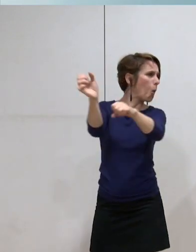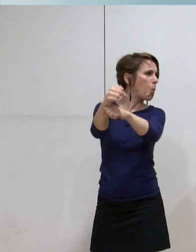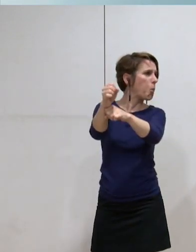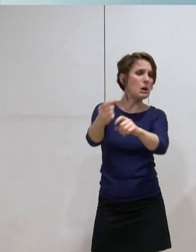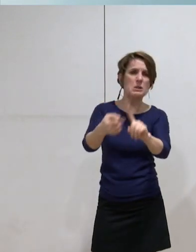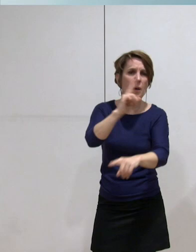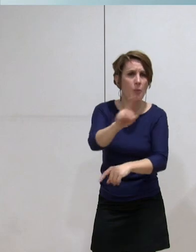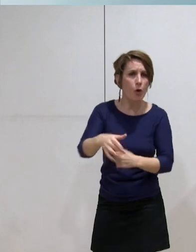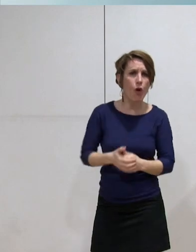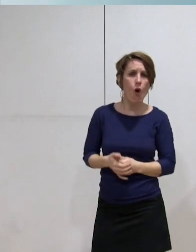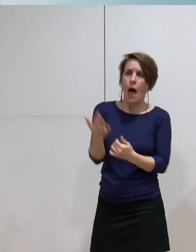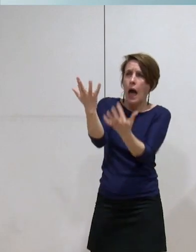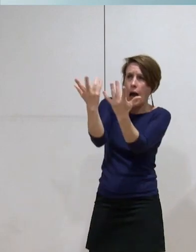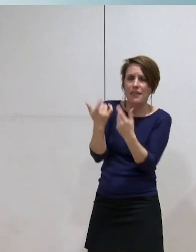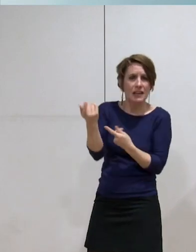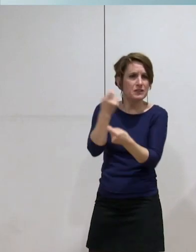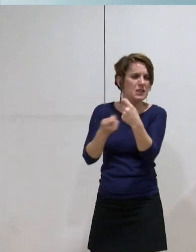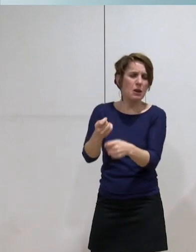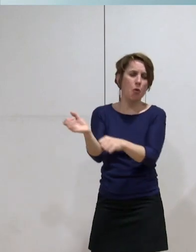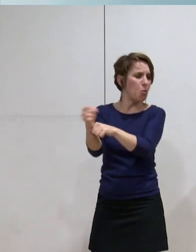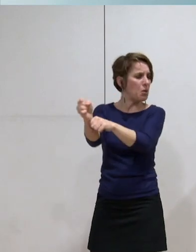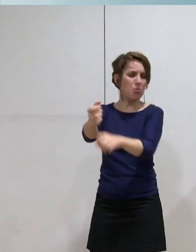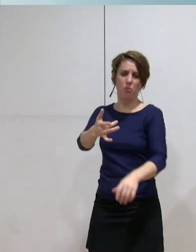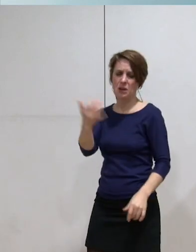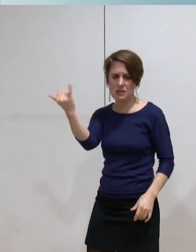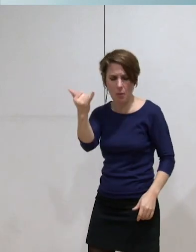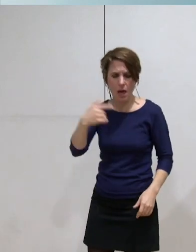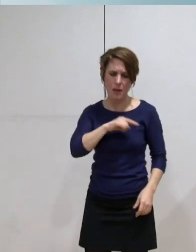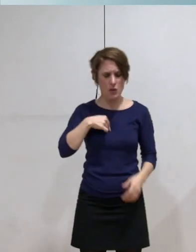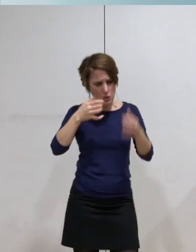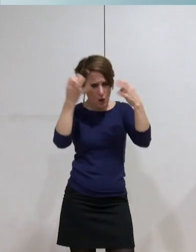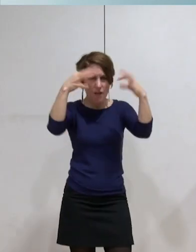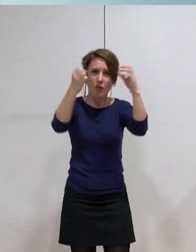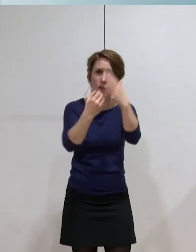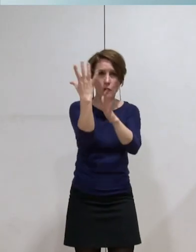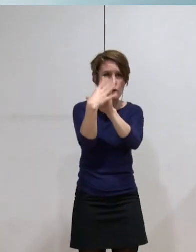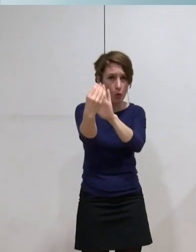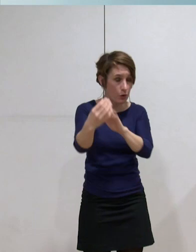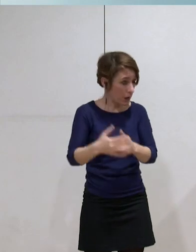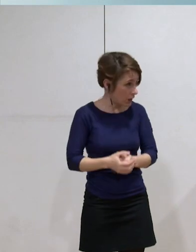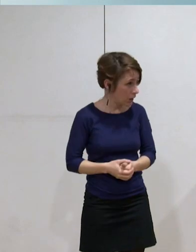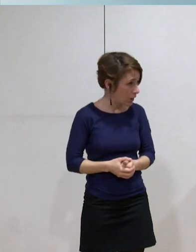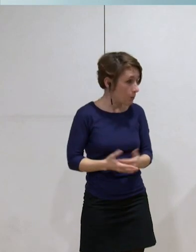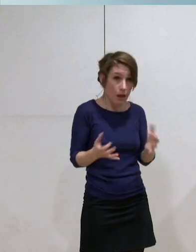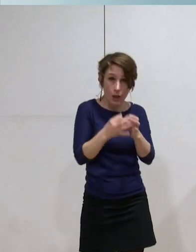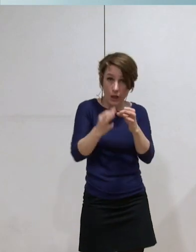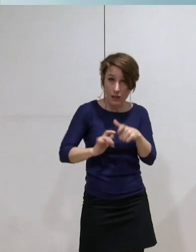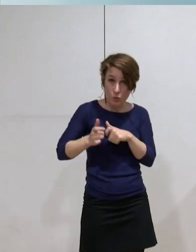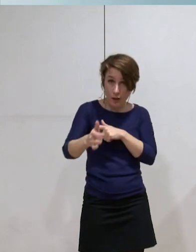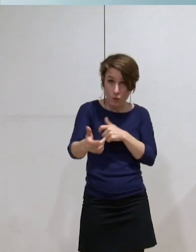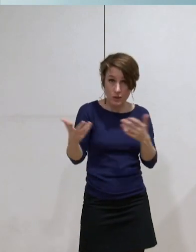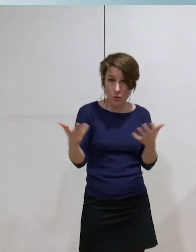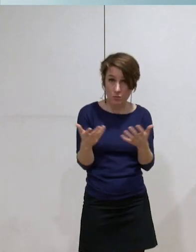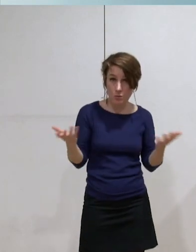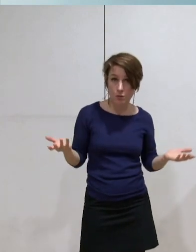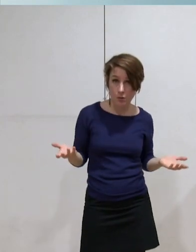c'est pas très important parce qu'on va inventer un nouveau modèle évidemment la conséquence c'est que vous participez vous